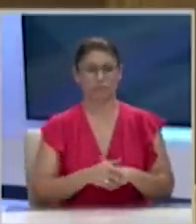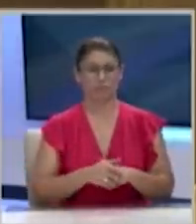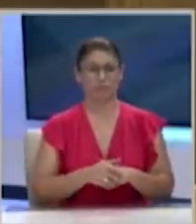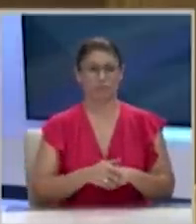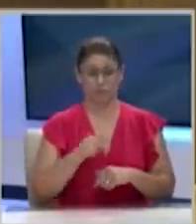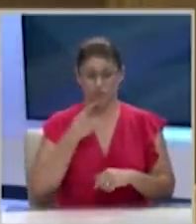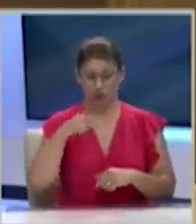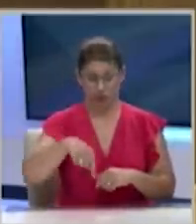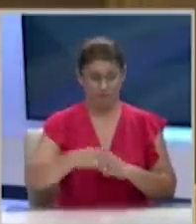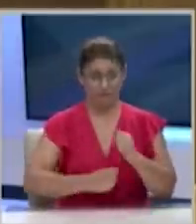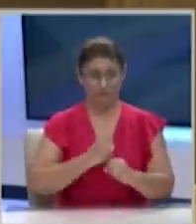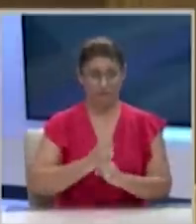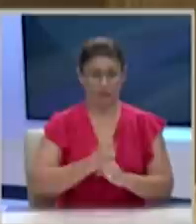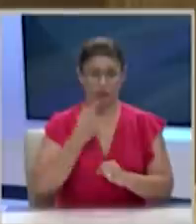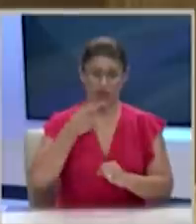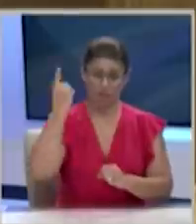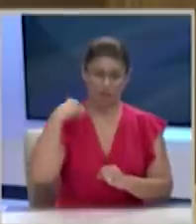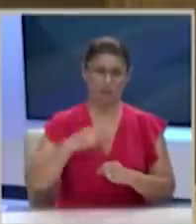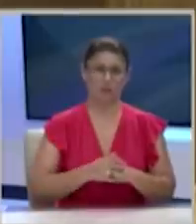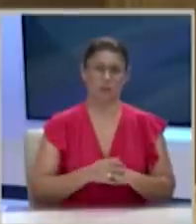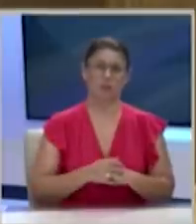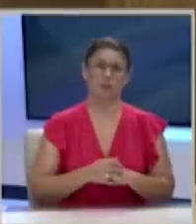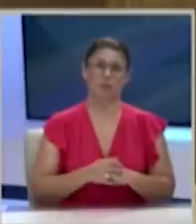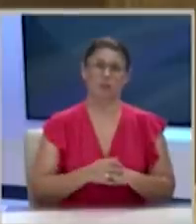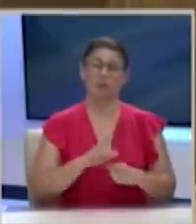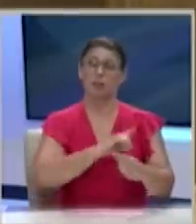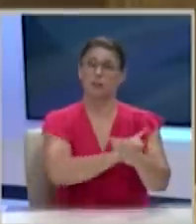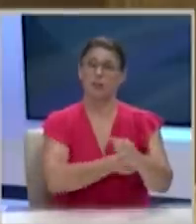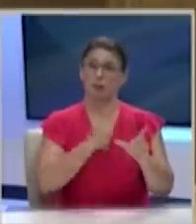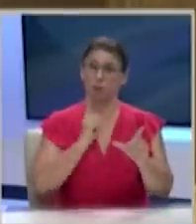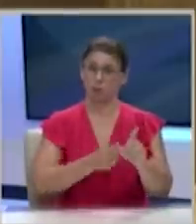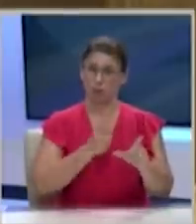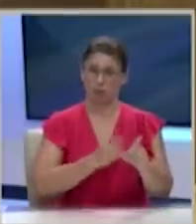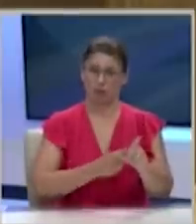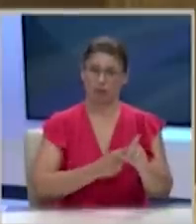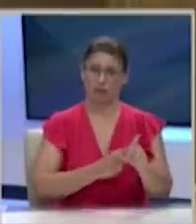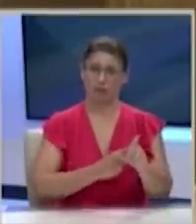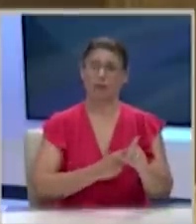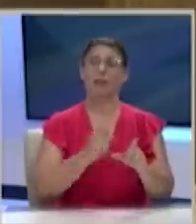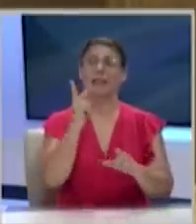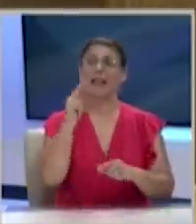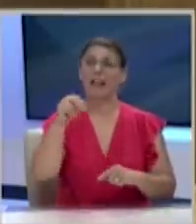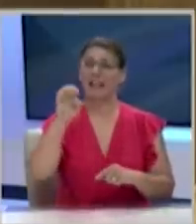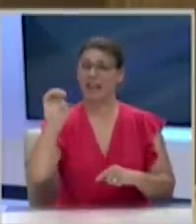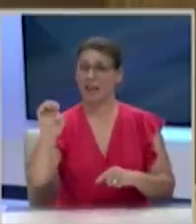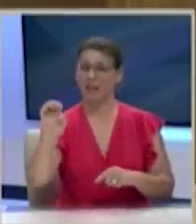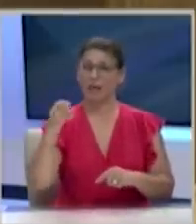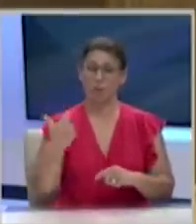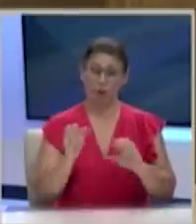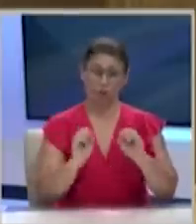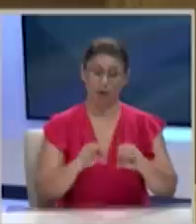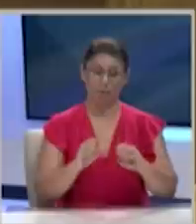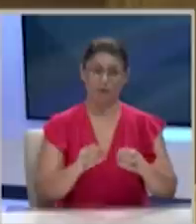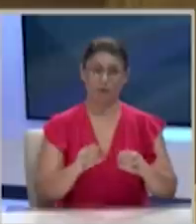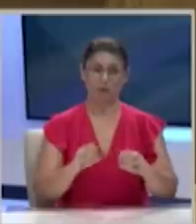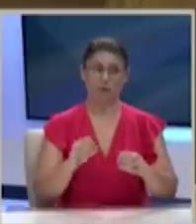λέω για φέτος αλλά και πέρσι, ειδικά φέτος, οι δυνάμεις του ΚΚΕ και της ΚΝΕ που έχουν εκπαιδευτεί